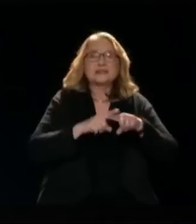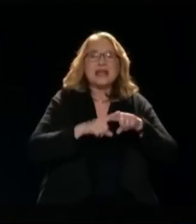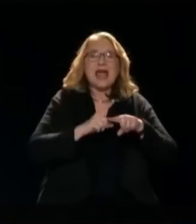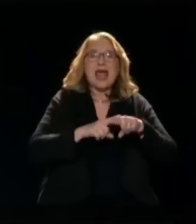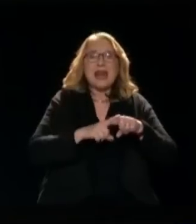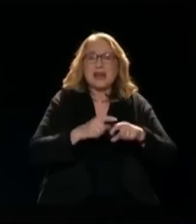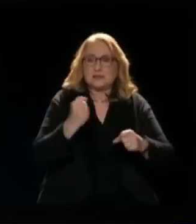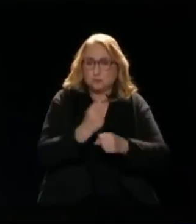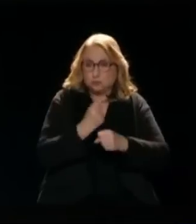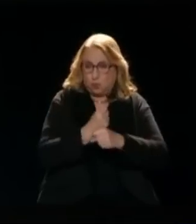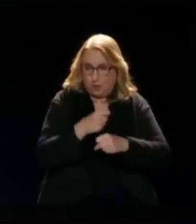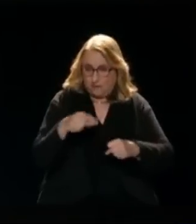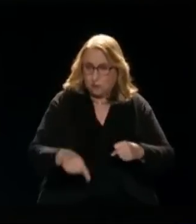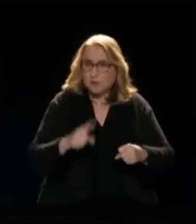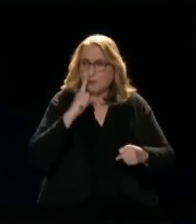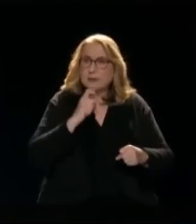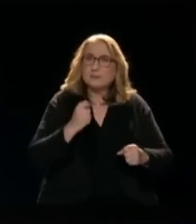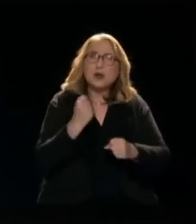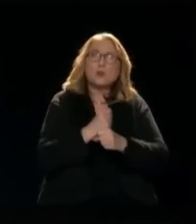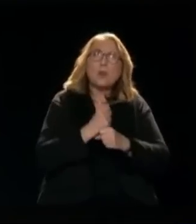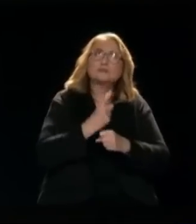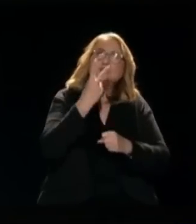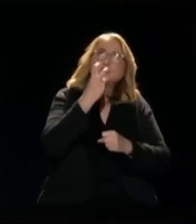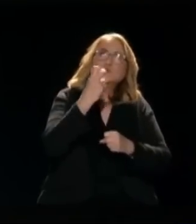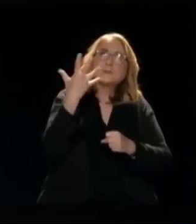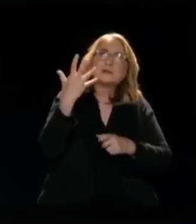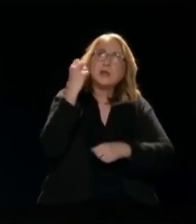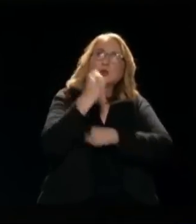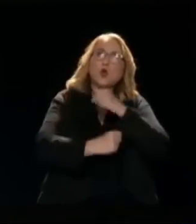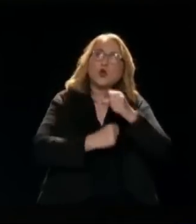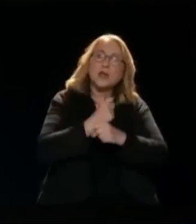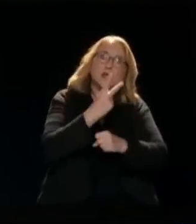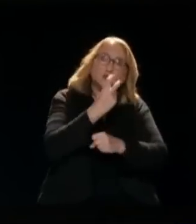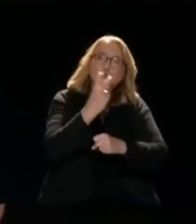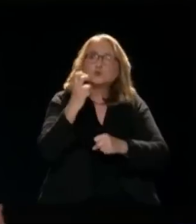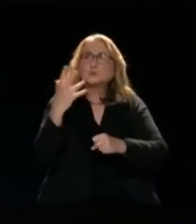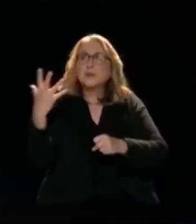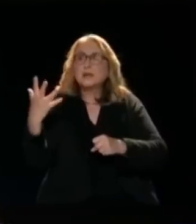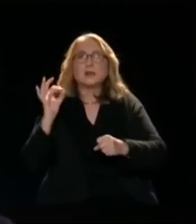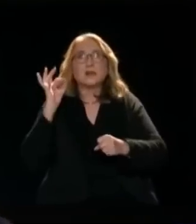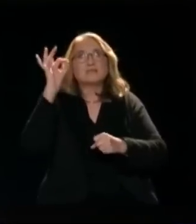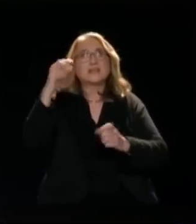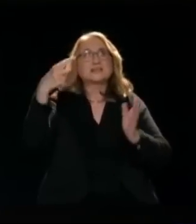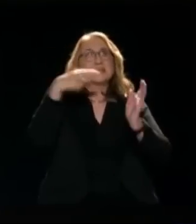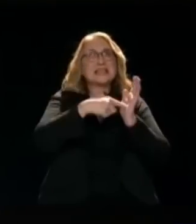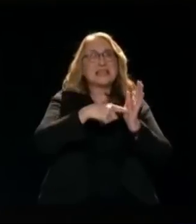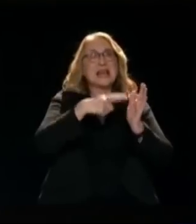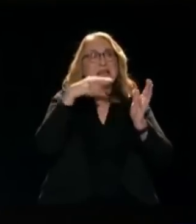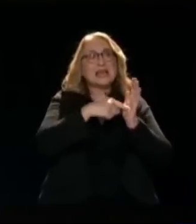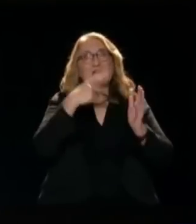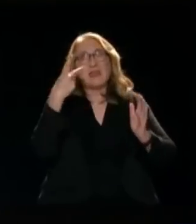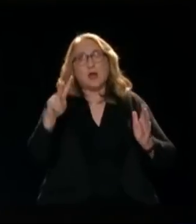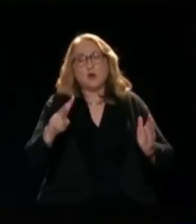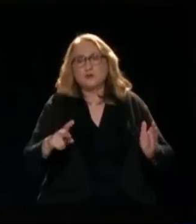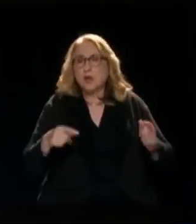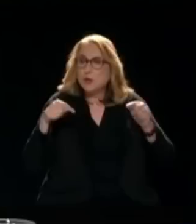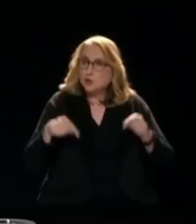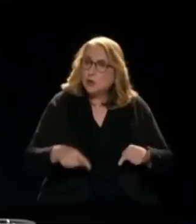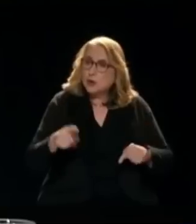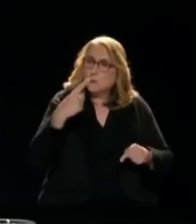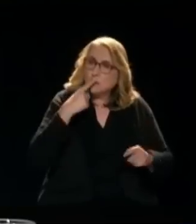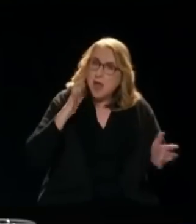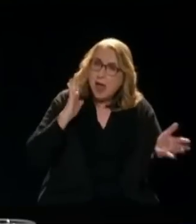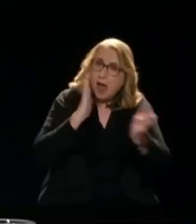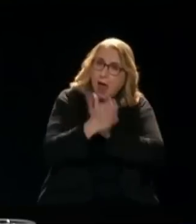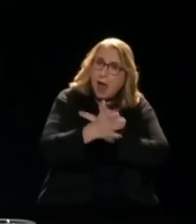στα 1.200 ευρώ. Ναι. Γι' αυτό πρέπει να αποφασίσουμε. Και ο Καζάκης και λέει το δημόσιο έχει τη δυνατότητα να δώσει 1.200 ευρώ. Βεβαίως, αρκεί να σταματήσουμε